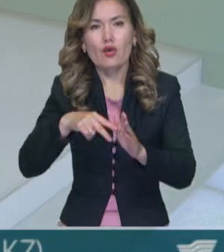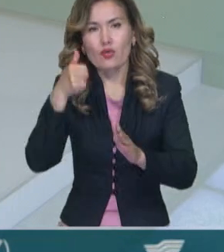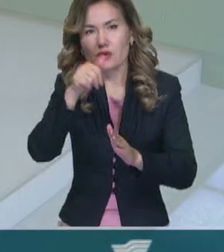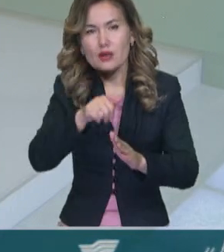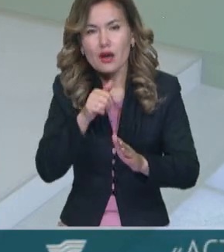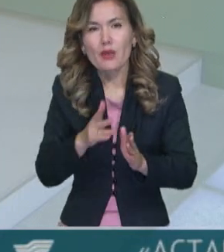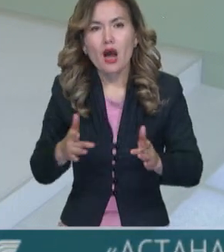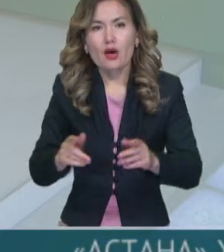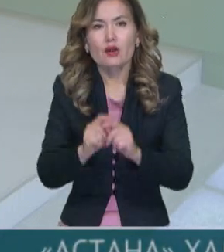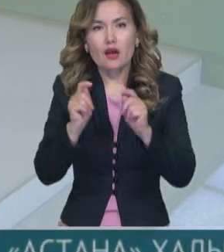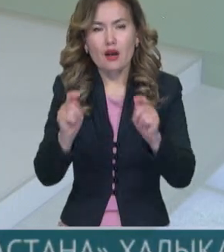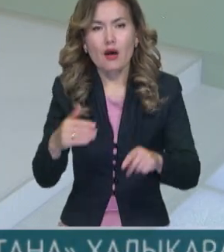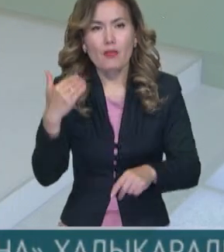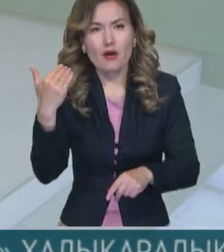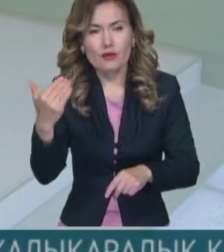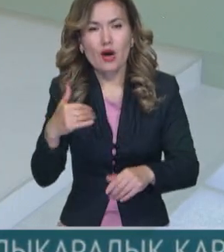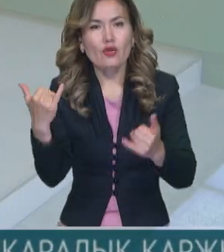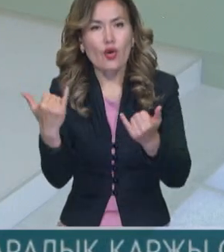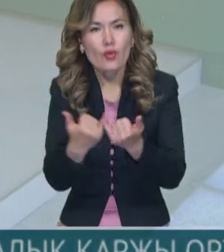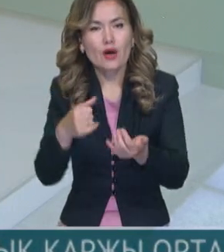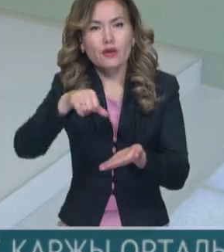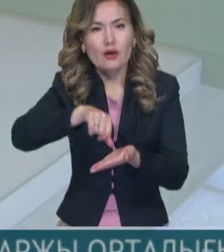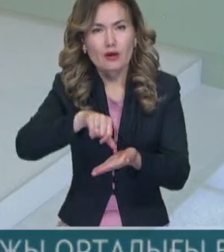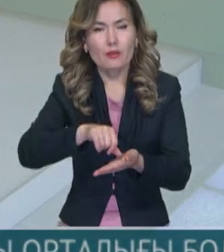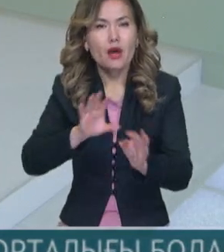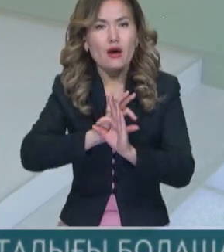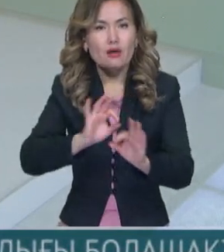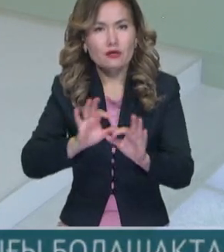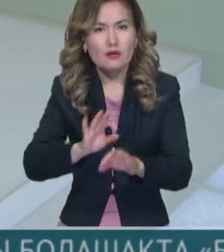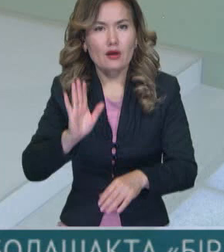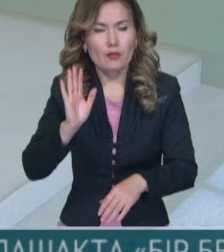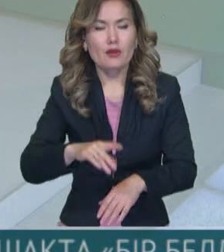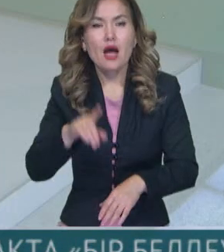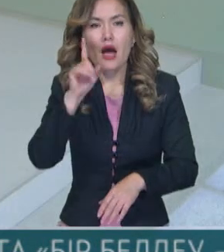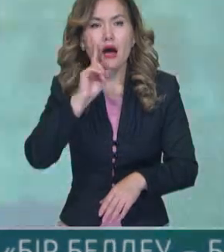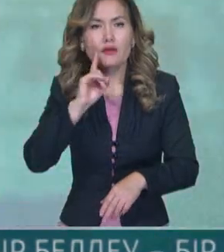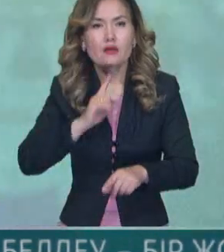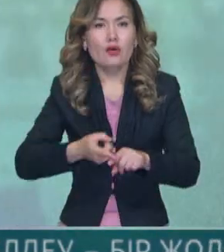өкілі Белла Орынбетова қонақта. Хабарды әріптесім Руслан Оспан жүргізеді.